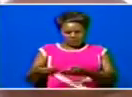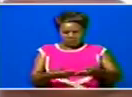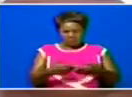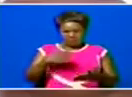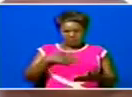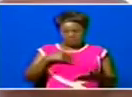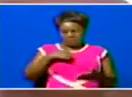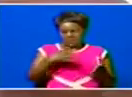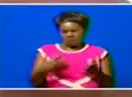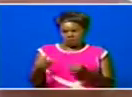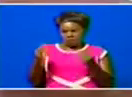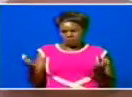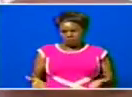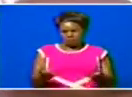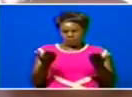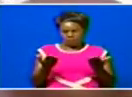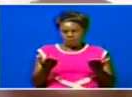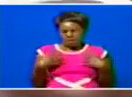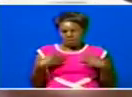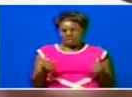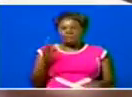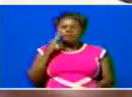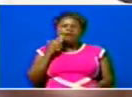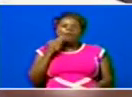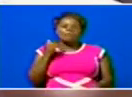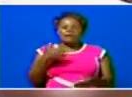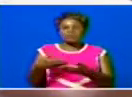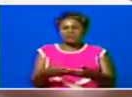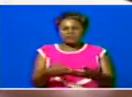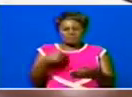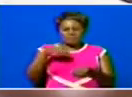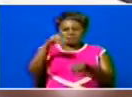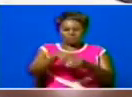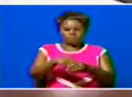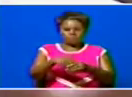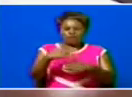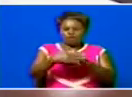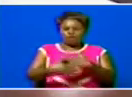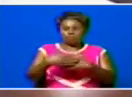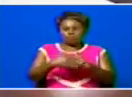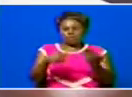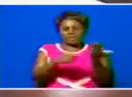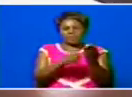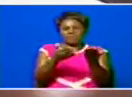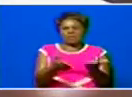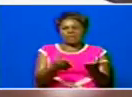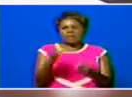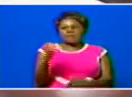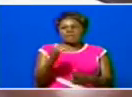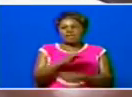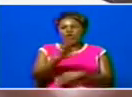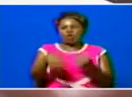kwa Imarisha Afya ya Mama na Mtoto, nikaingia kwa kompyuta. Yenyewe nili attend kliniki